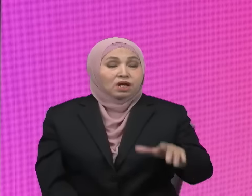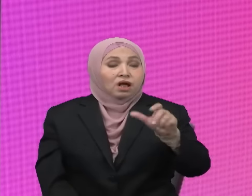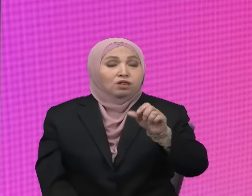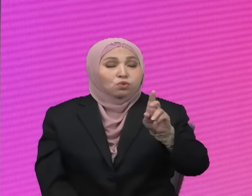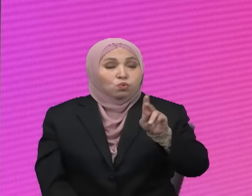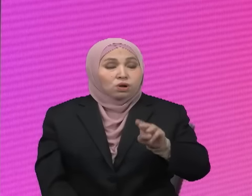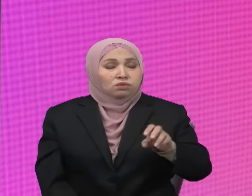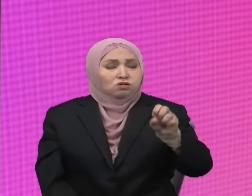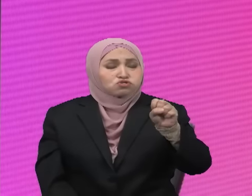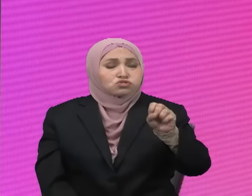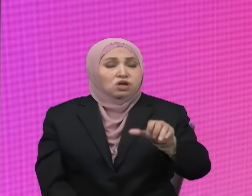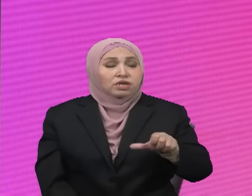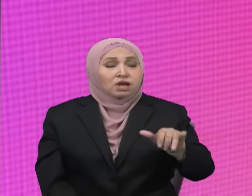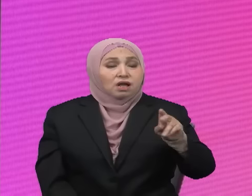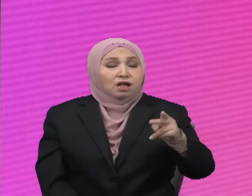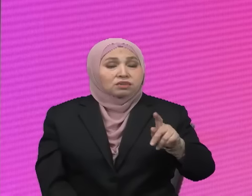Aduwan